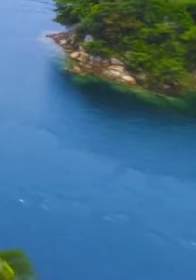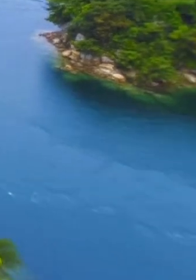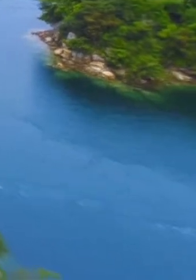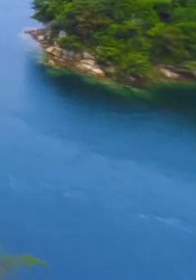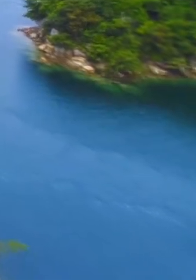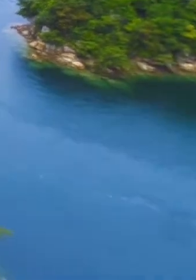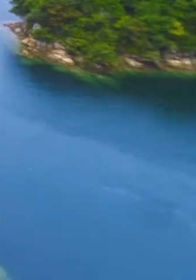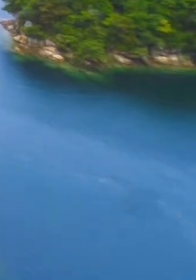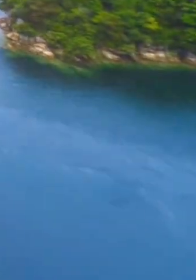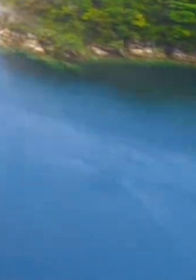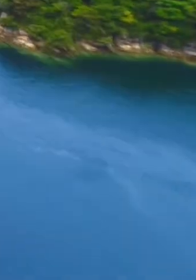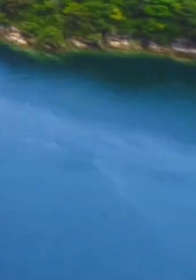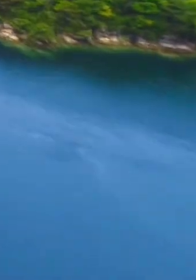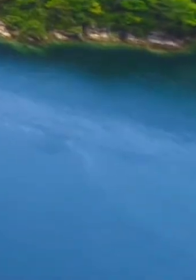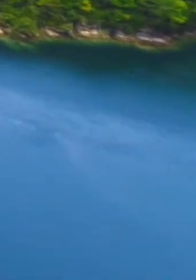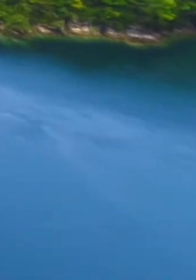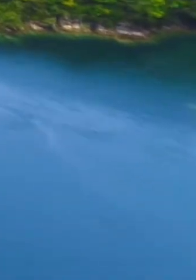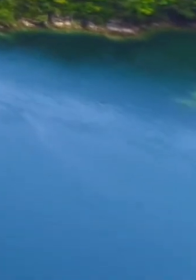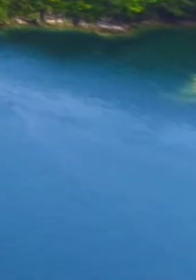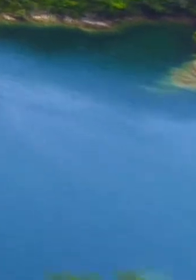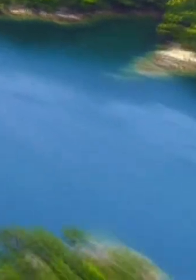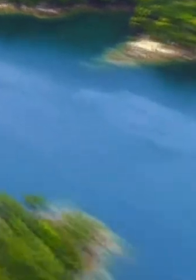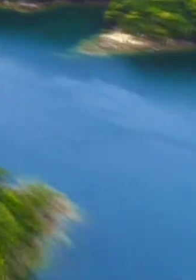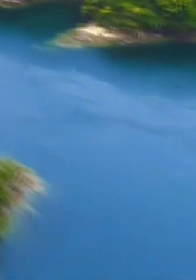佐世保市政だより キラッと佐世保。